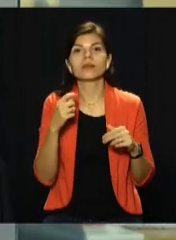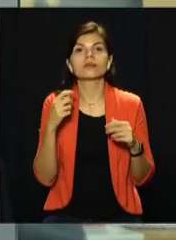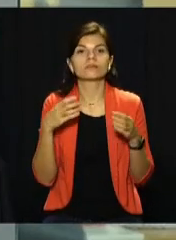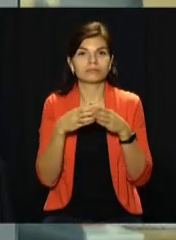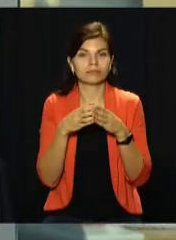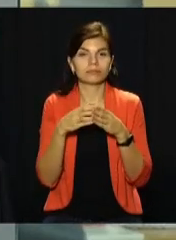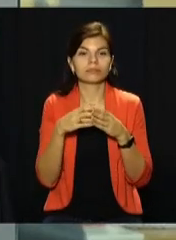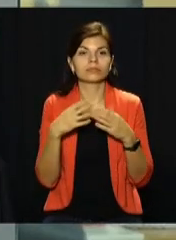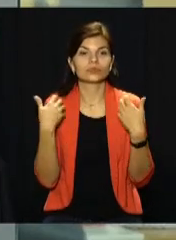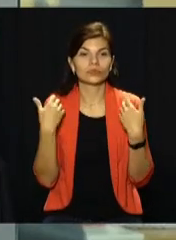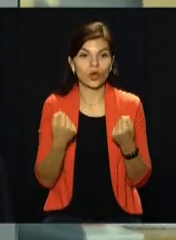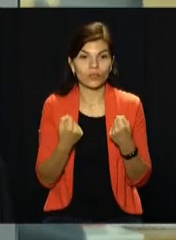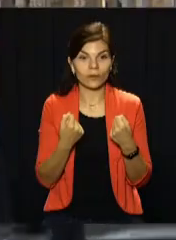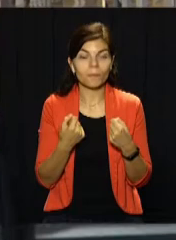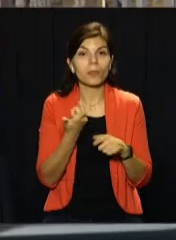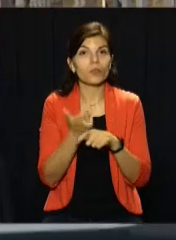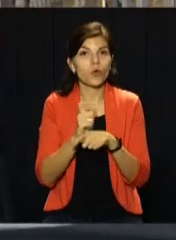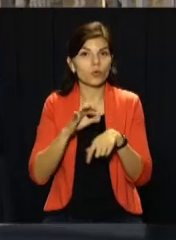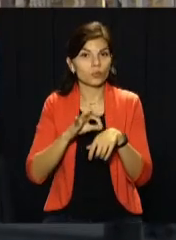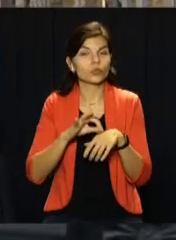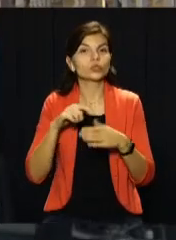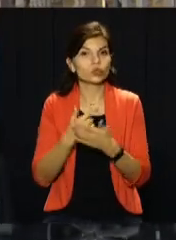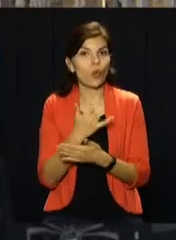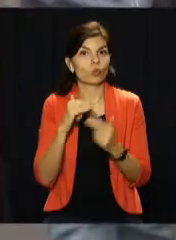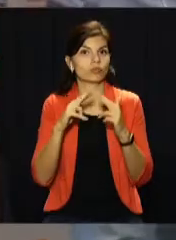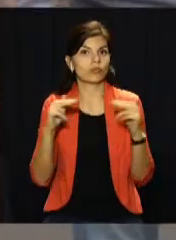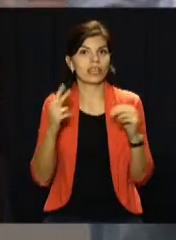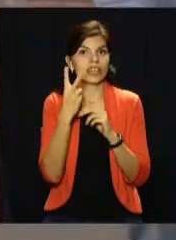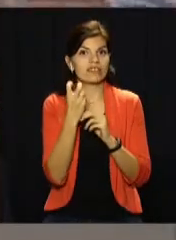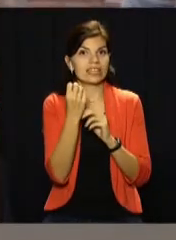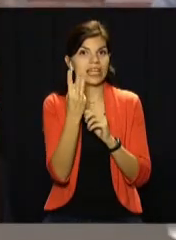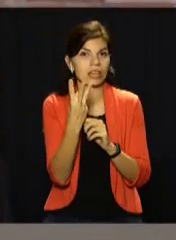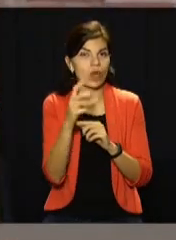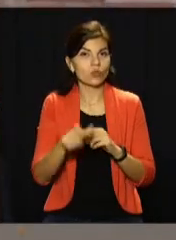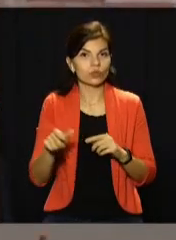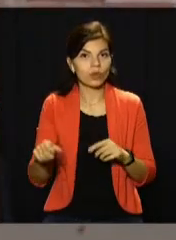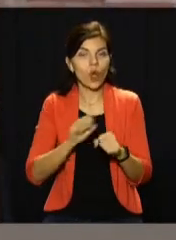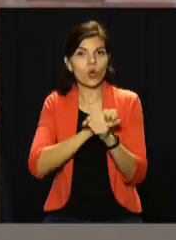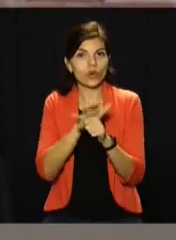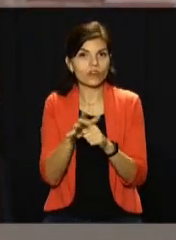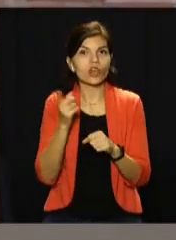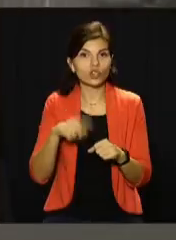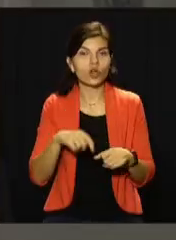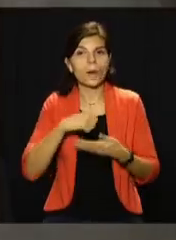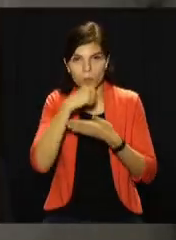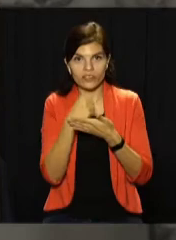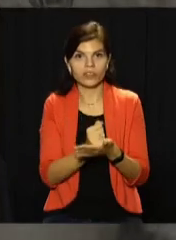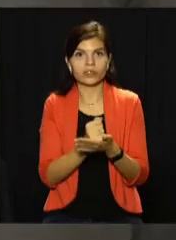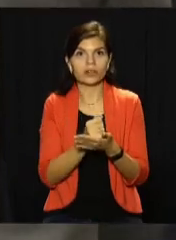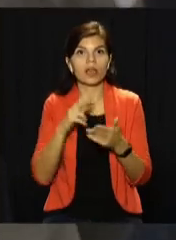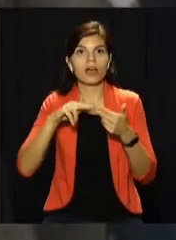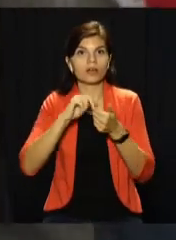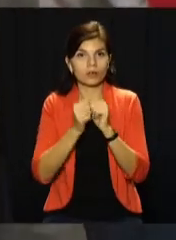на Дніпропетровщині, повідомили в обласному департаменті охорони здоров'я. Найбільше захворілих знову у Дніпрі – 213